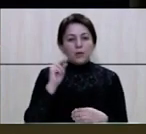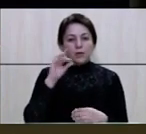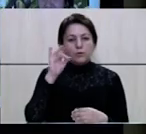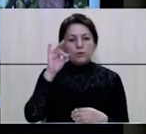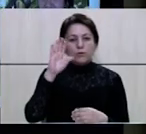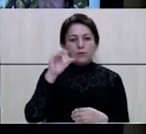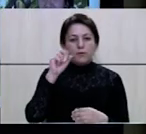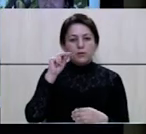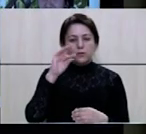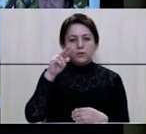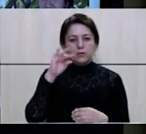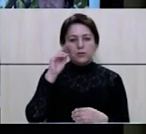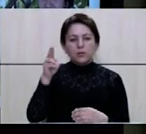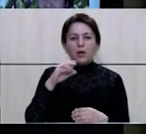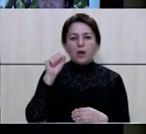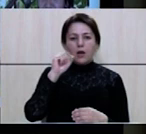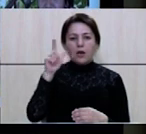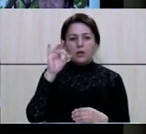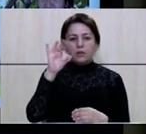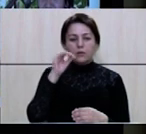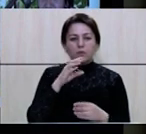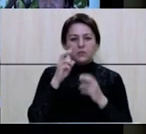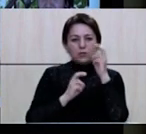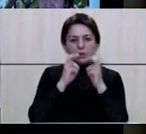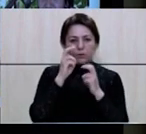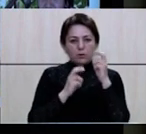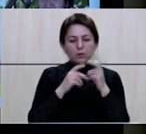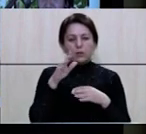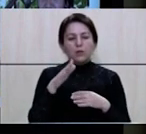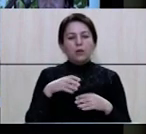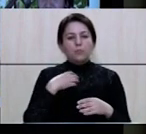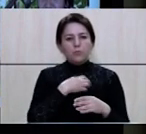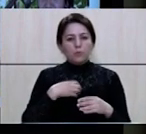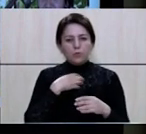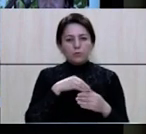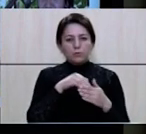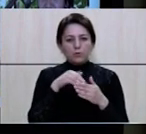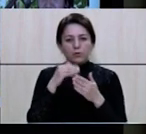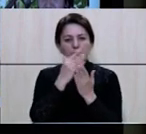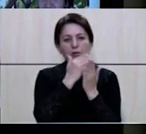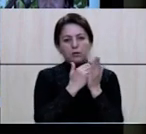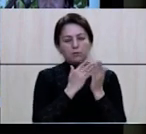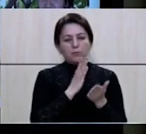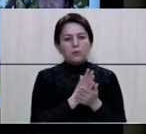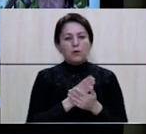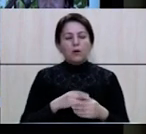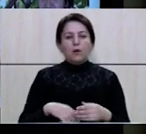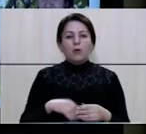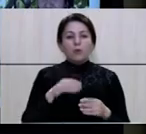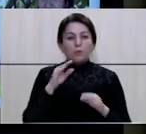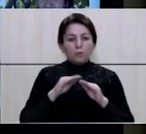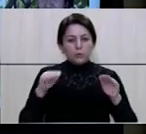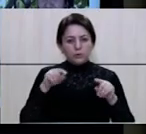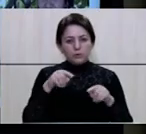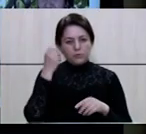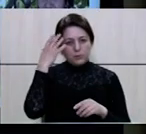Chorvachilik agrosanoat majmuining muhim tarkibiy qismi hisoblanadi. O'quvchilar, shuni bilib